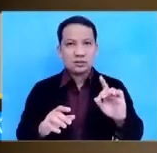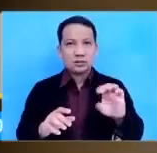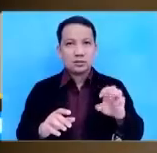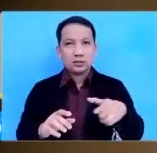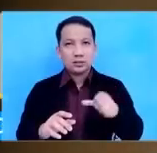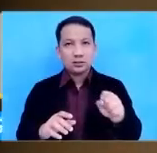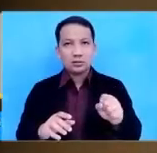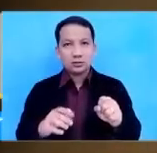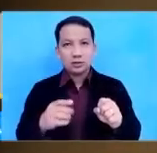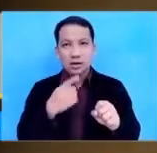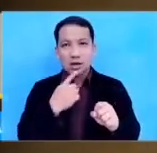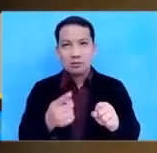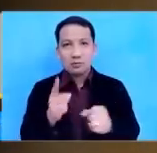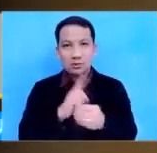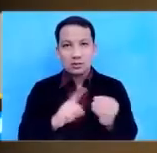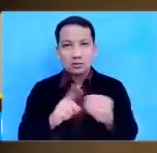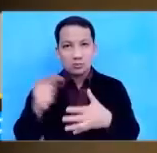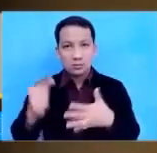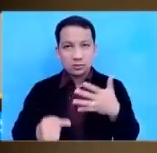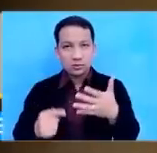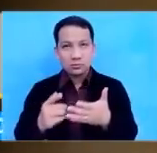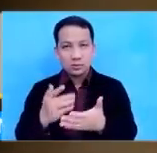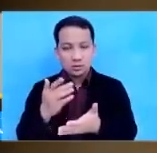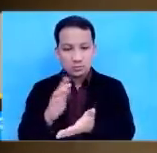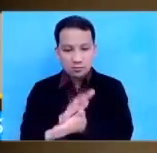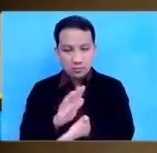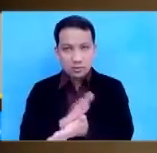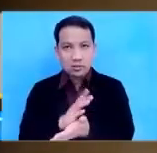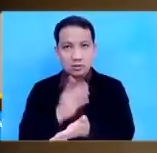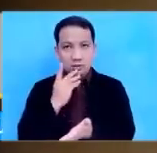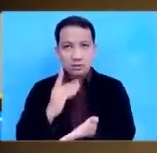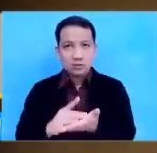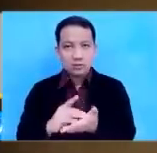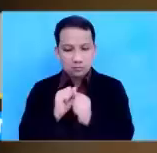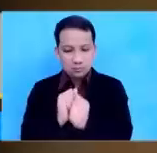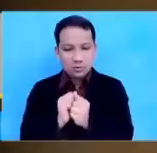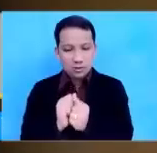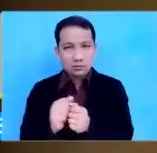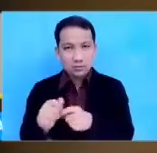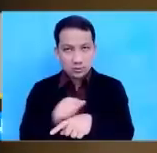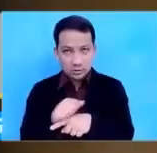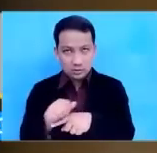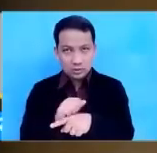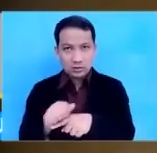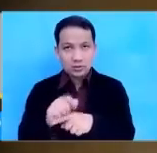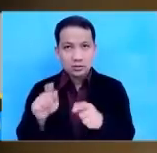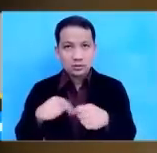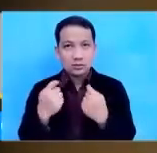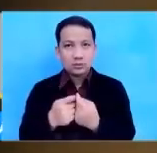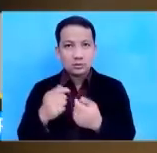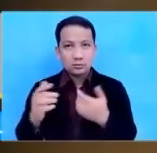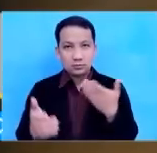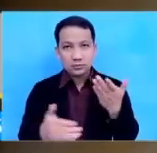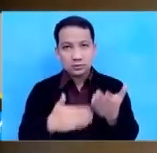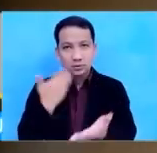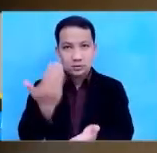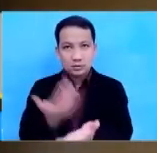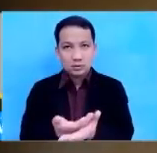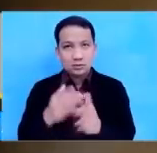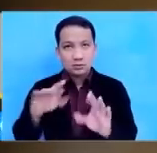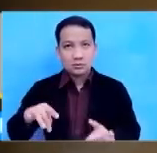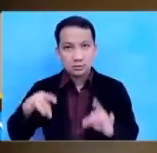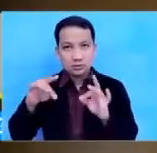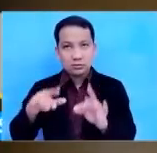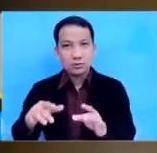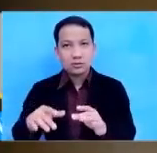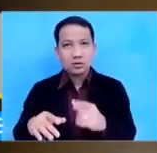matapos ma-secure ang mga kailangang papeles. Makakasama siya sa training ng team paglapag nila sa Australia. Doon